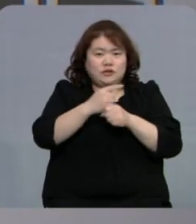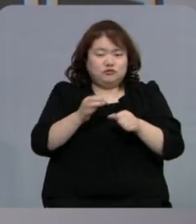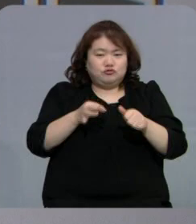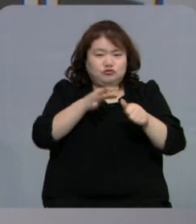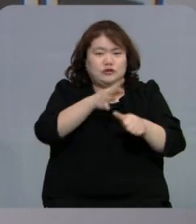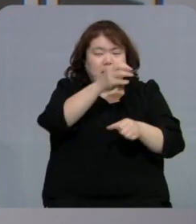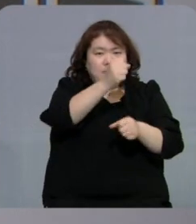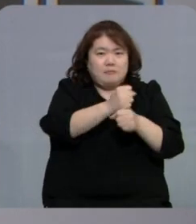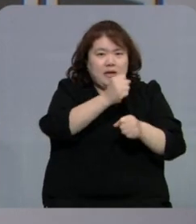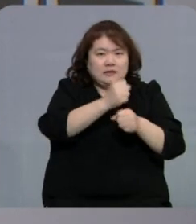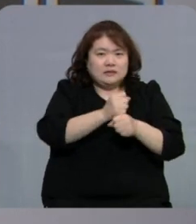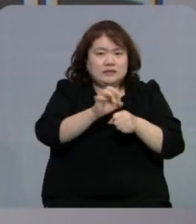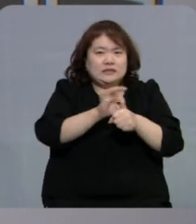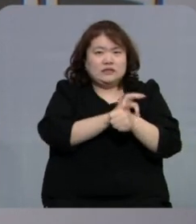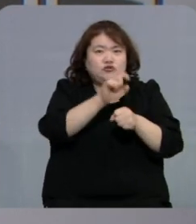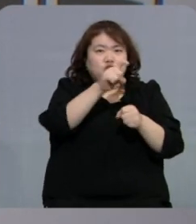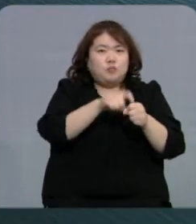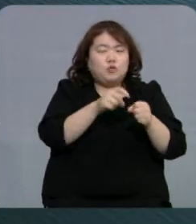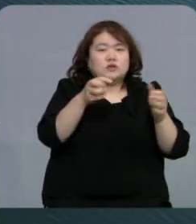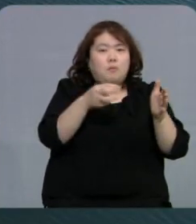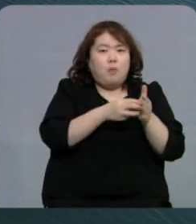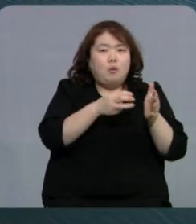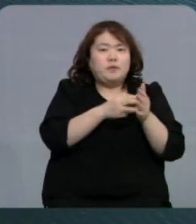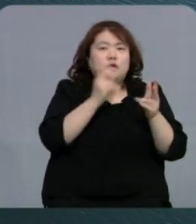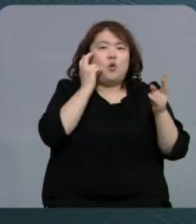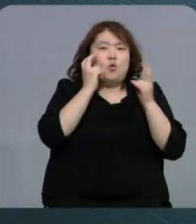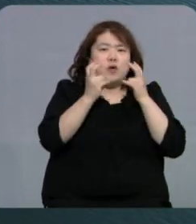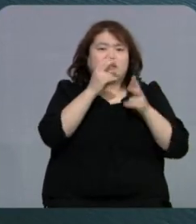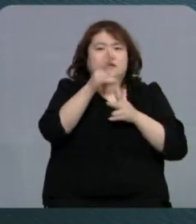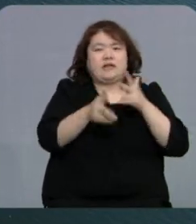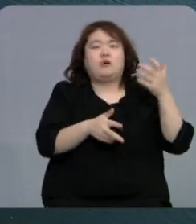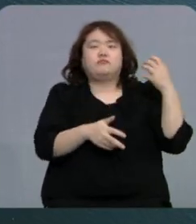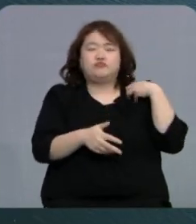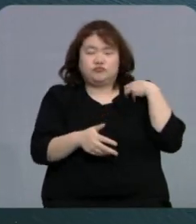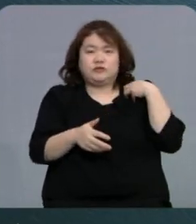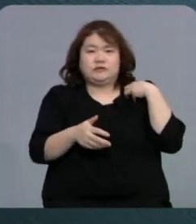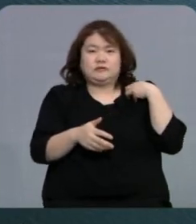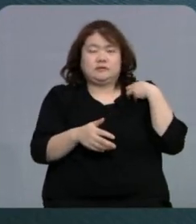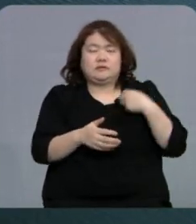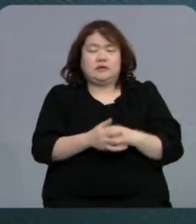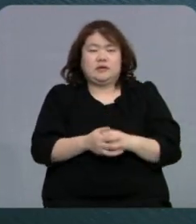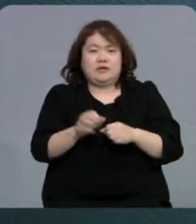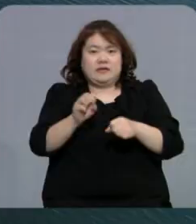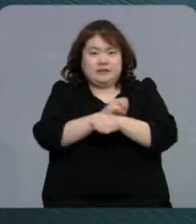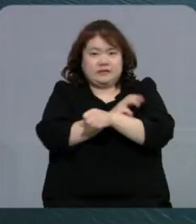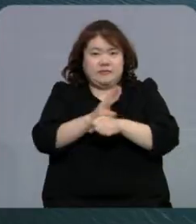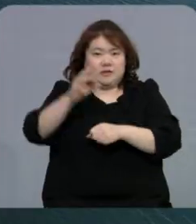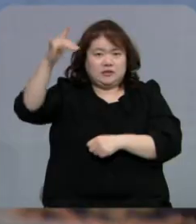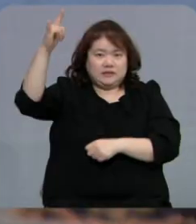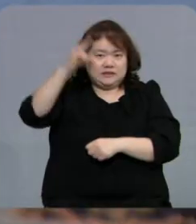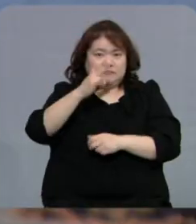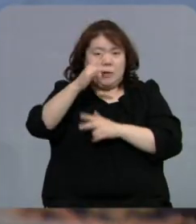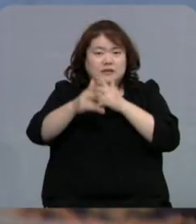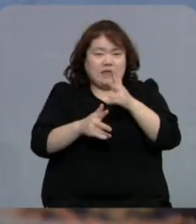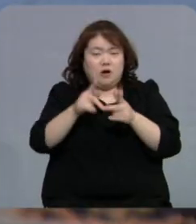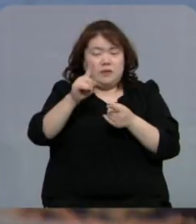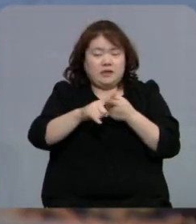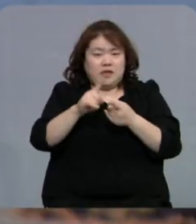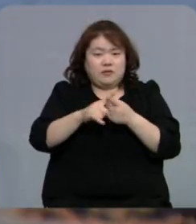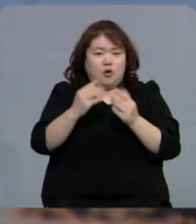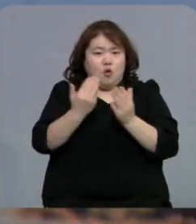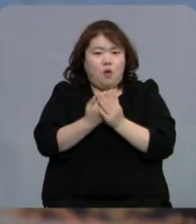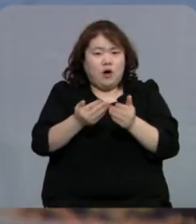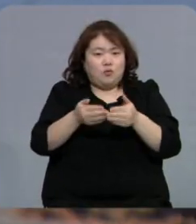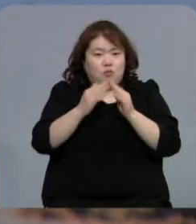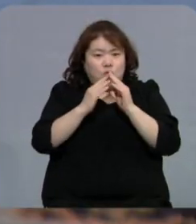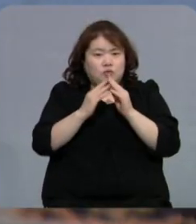만든 특수목적법인이 사업을 추진하기로 했습니다. 새만금 수상 태양광 사업의 당초 완공 시점은